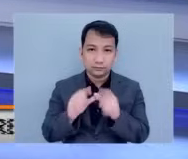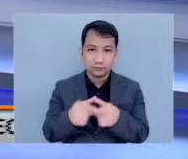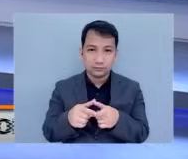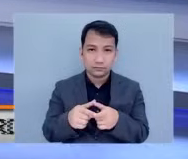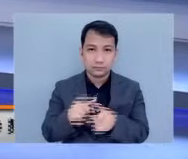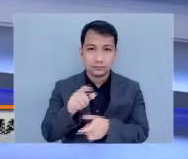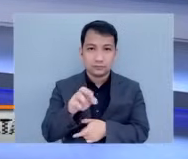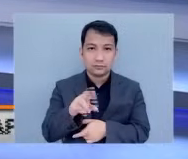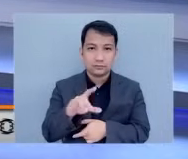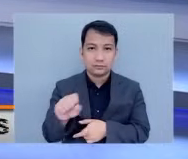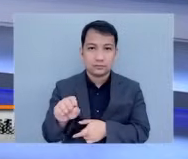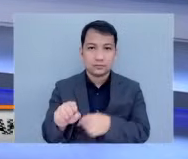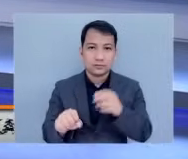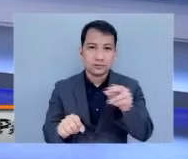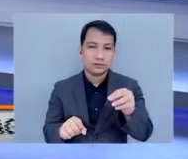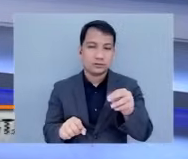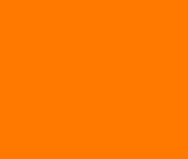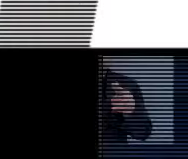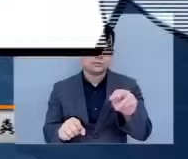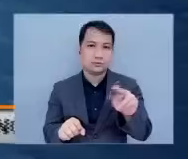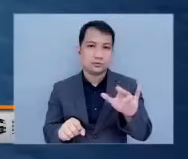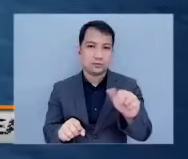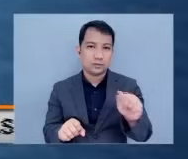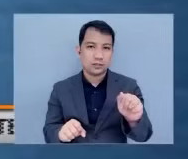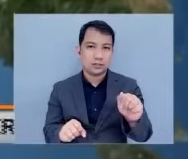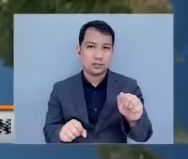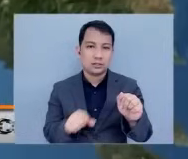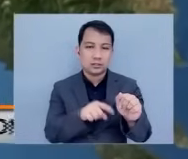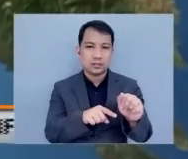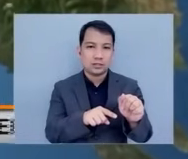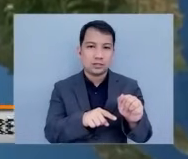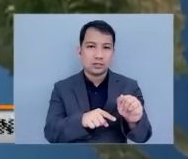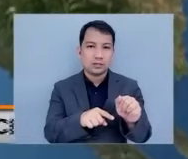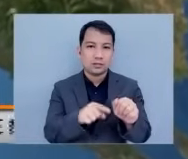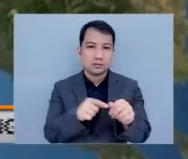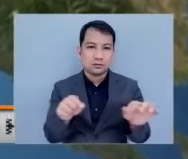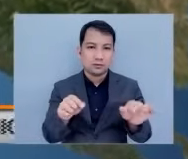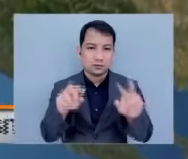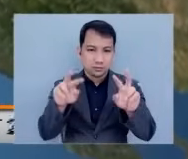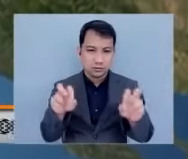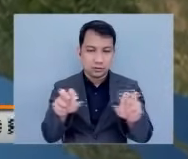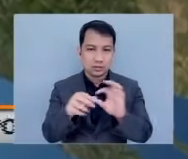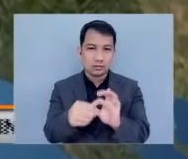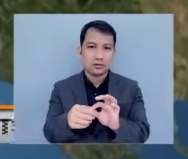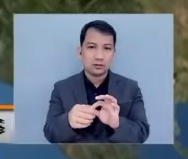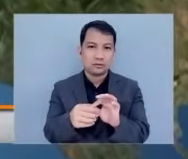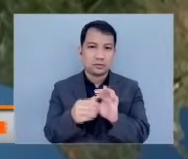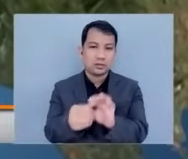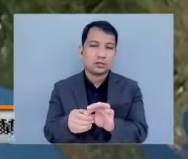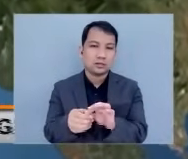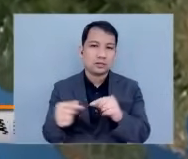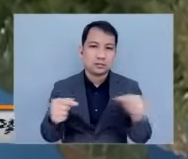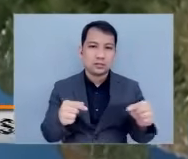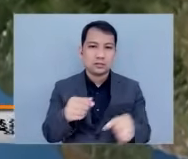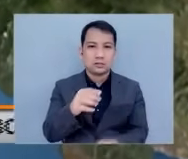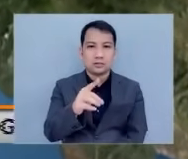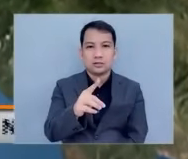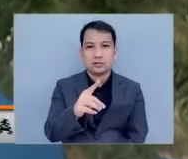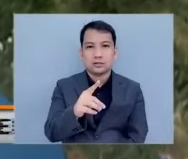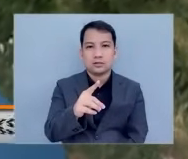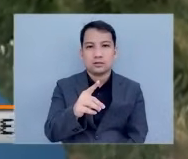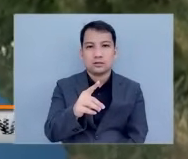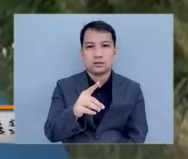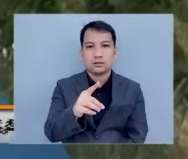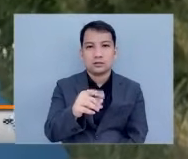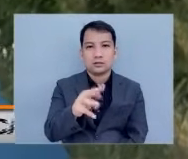Munay, Lanao del Norte kahapon. Araw ng Linggo, nang itasa ang military operation kontra sa Daula Islamia Maute Group sa